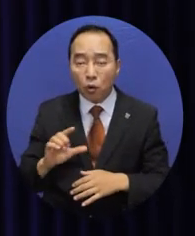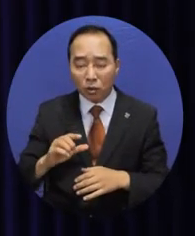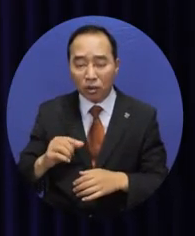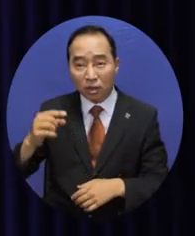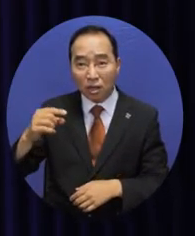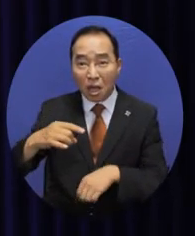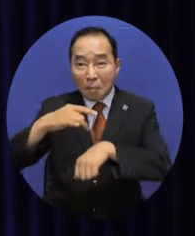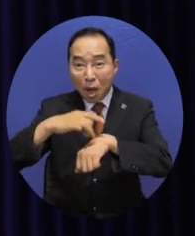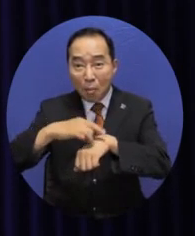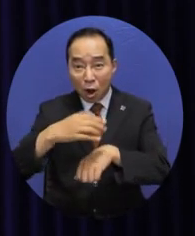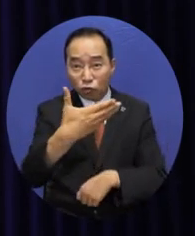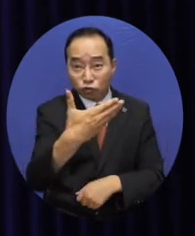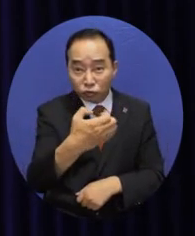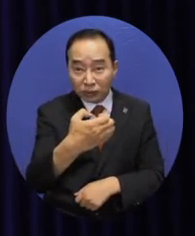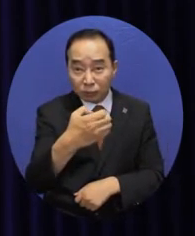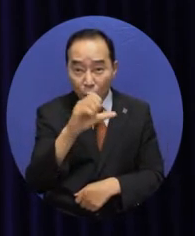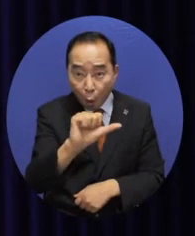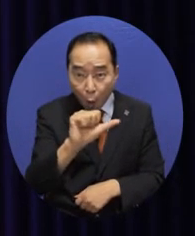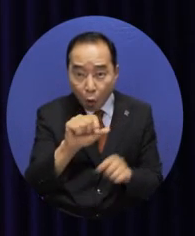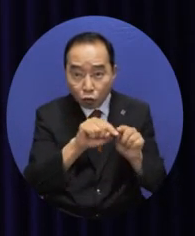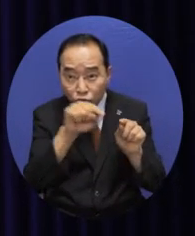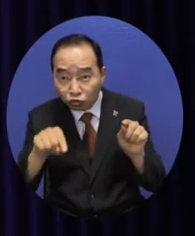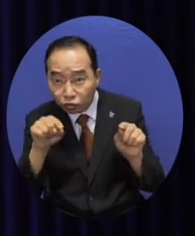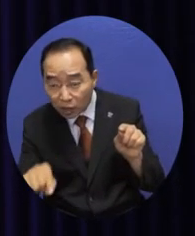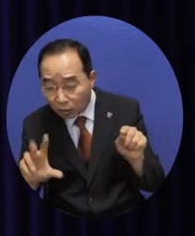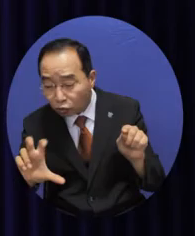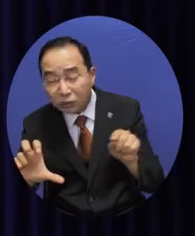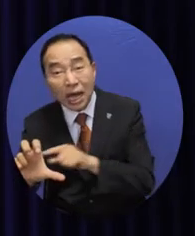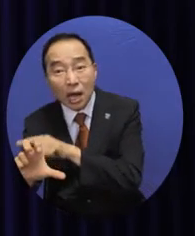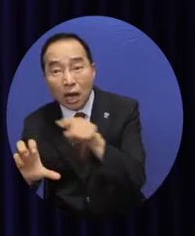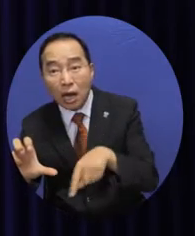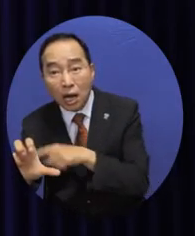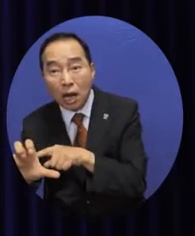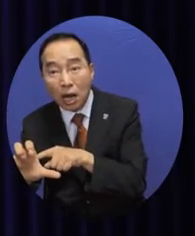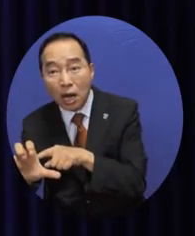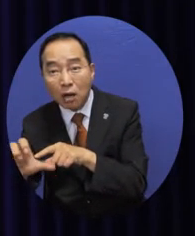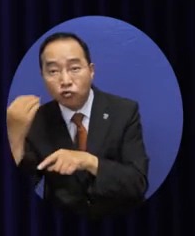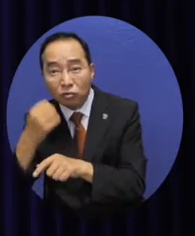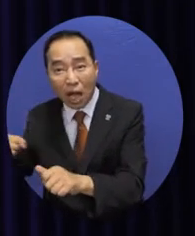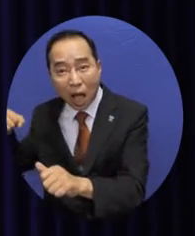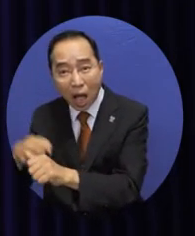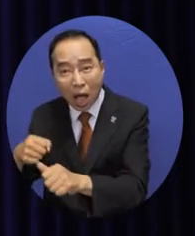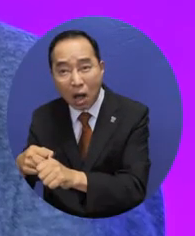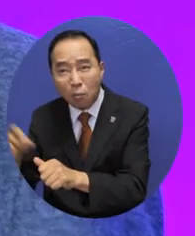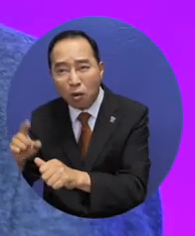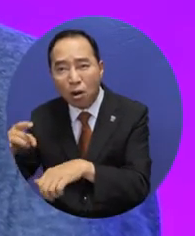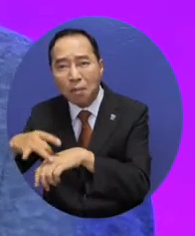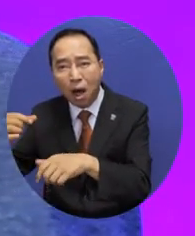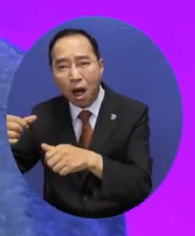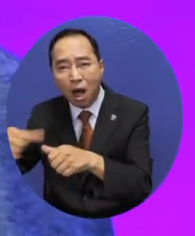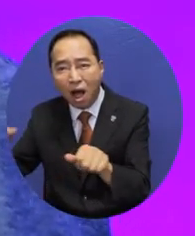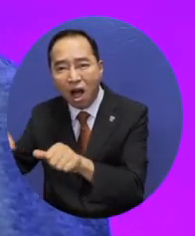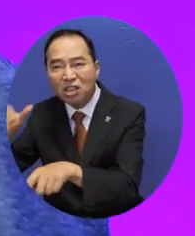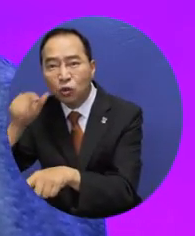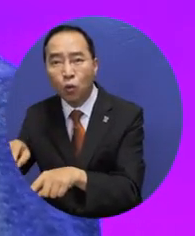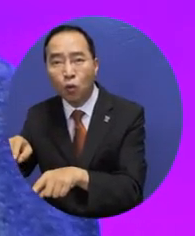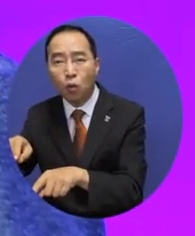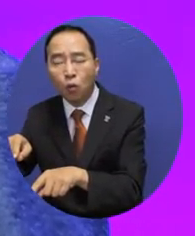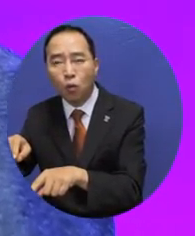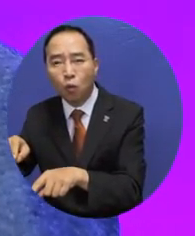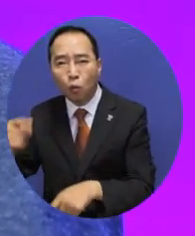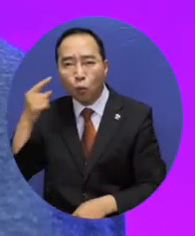25개의 유골에서 폭력을 행한 흔적, 즉 골절 현상이 발견되었습니다. 그래서 이것을 분석을 했습니다.